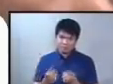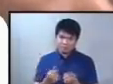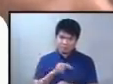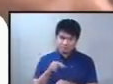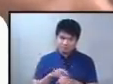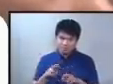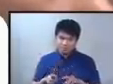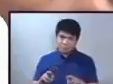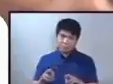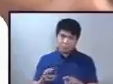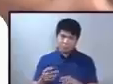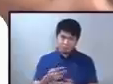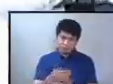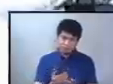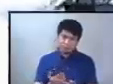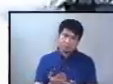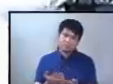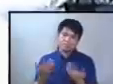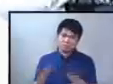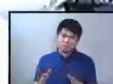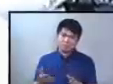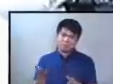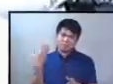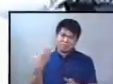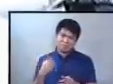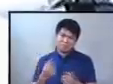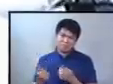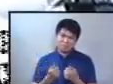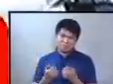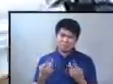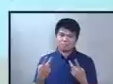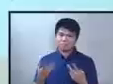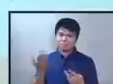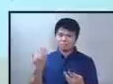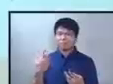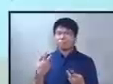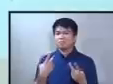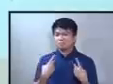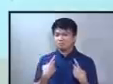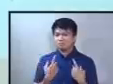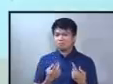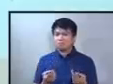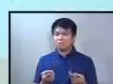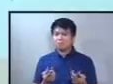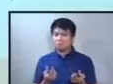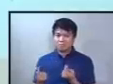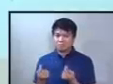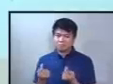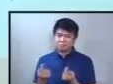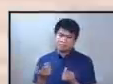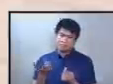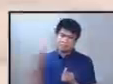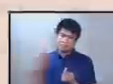substantial portion was already done by the previous administration. In other words, may nagawa naman pala yung nakaraang administration. Yes, I'll repeat my answer. I don't deny